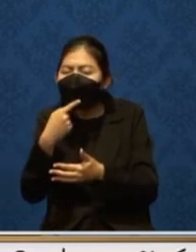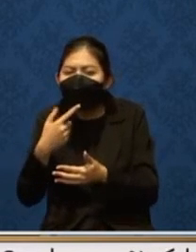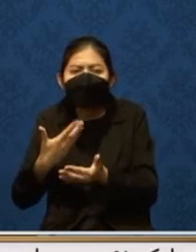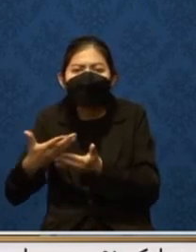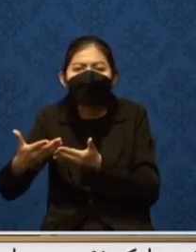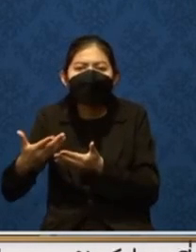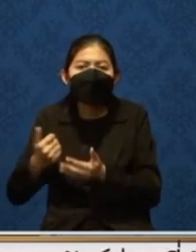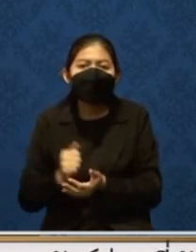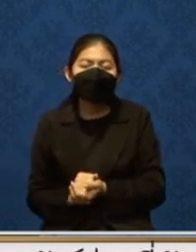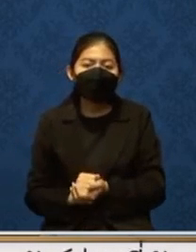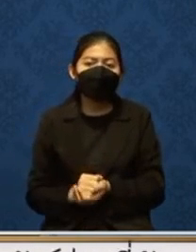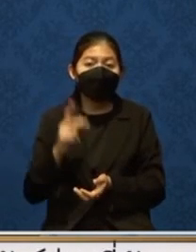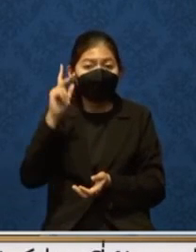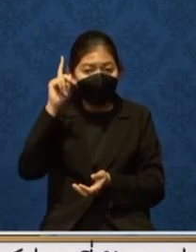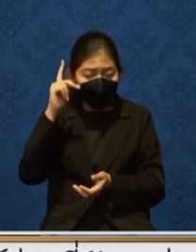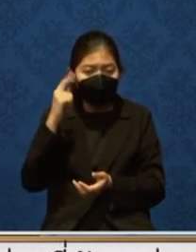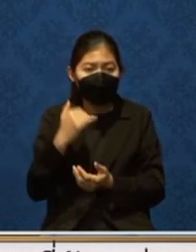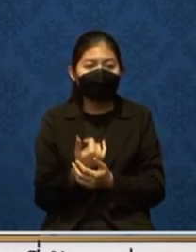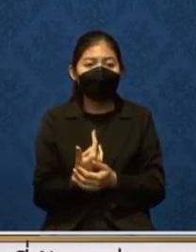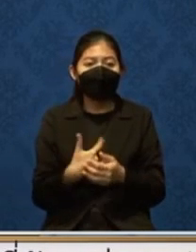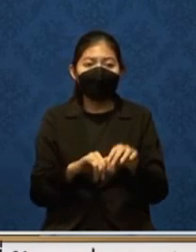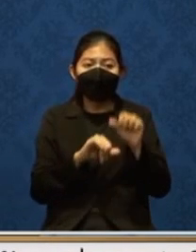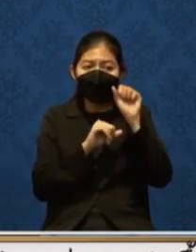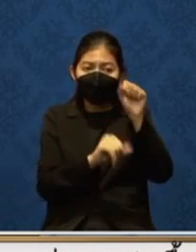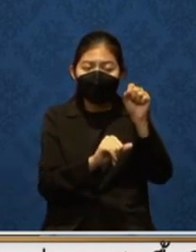าลองไปดูตามหน้าขาวขสำนขาวอสระครั